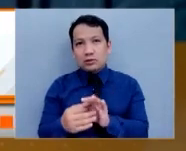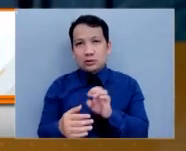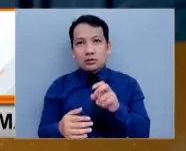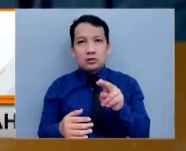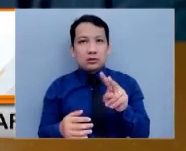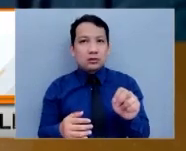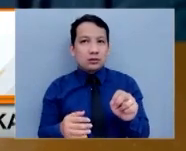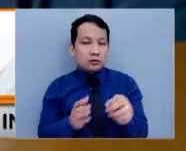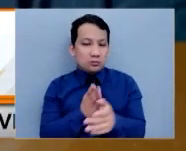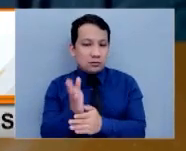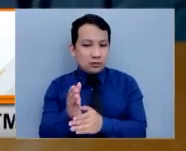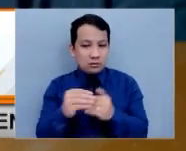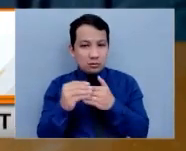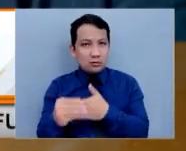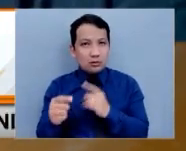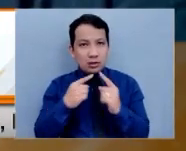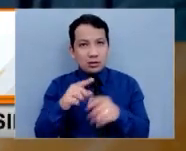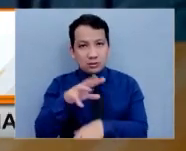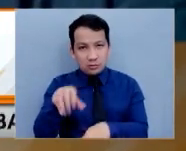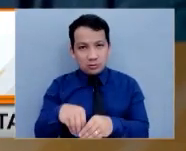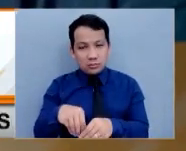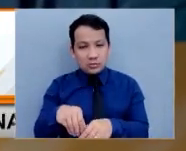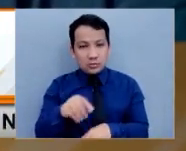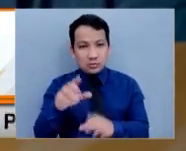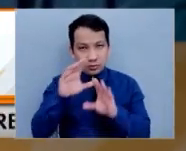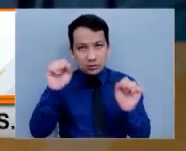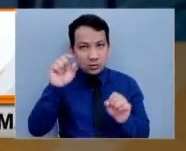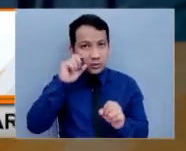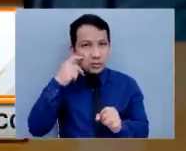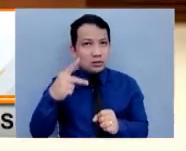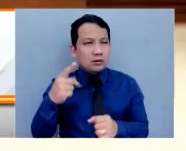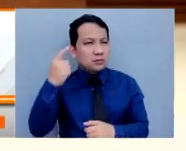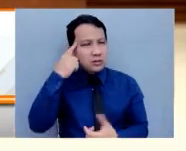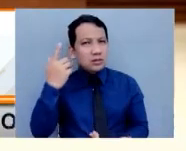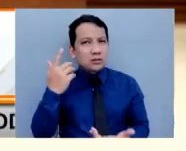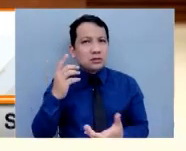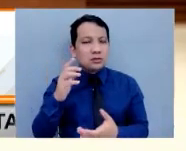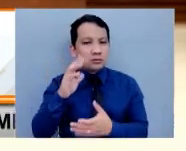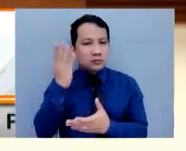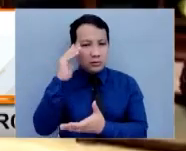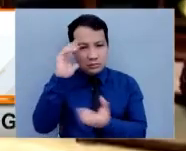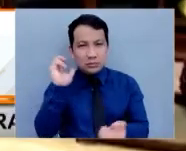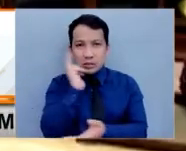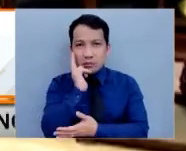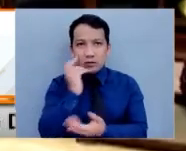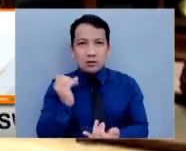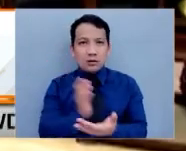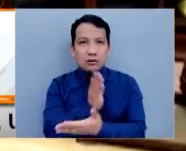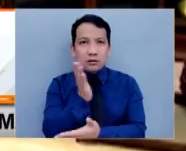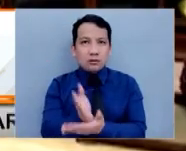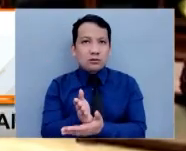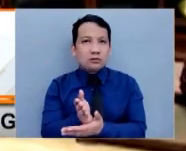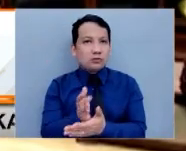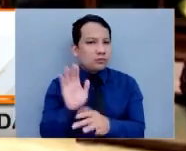with the top leadership in China including si President Xi Jinping. Siguro inisip ni Paolo Duterte na he has to not naman